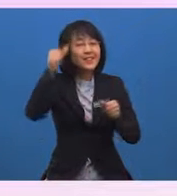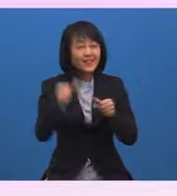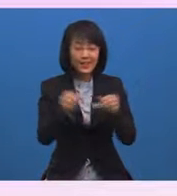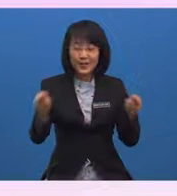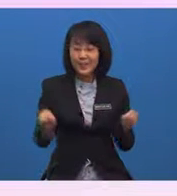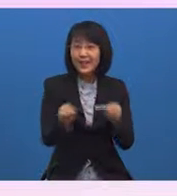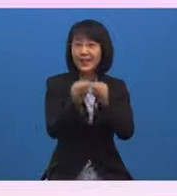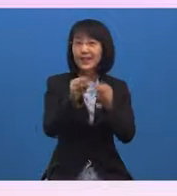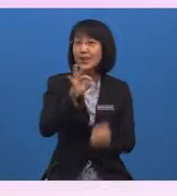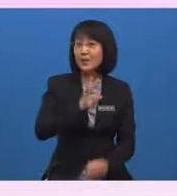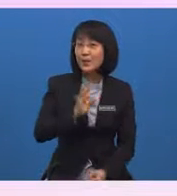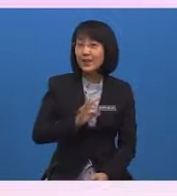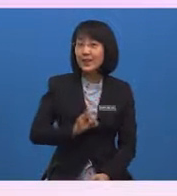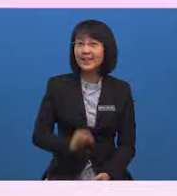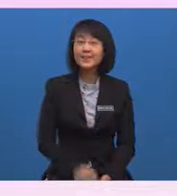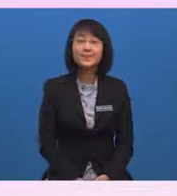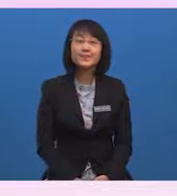magnet butang.